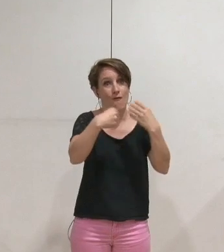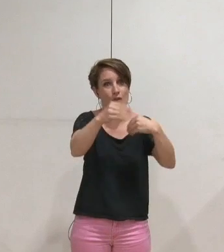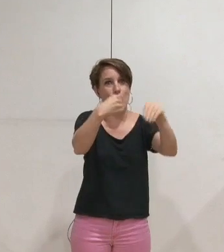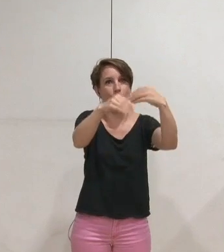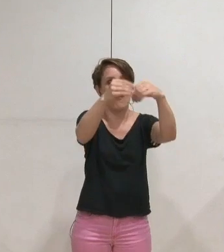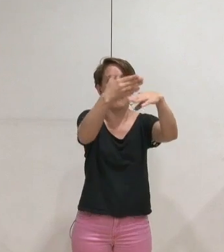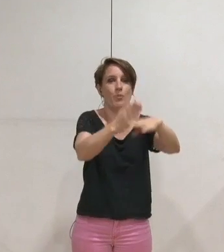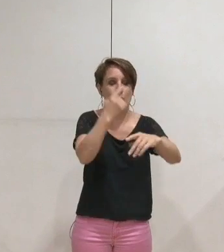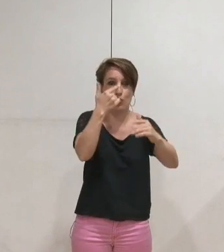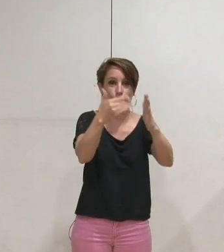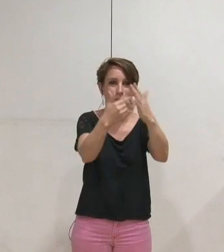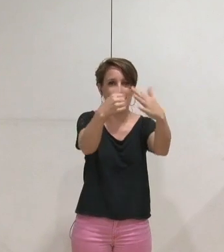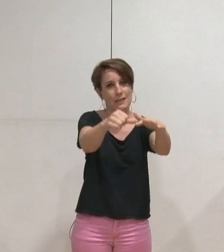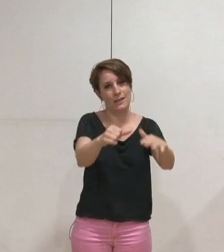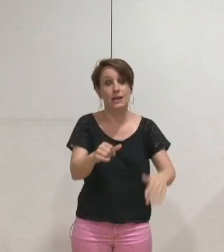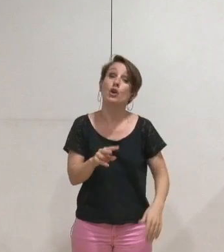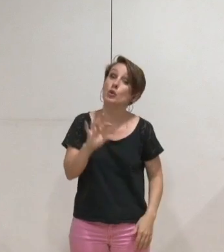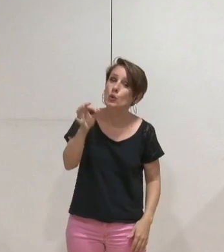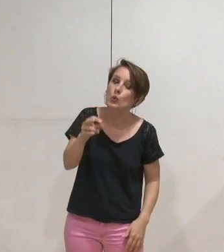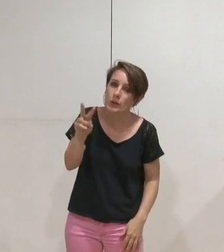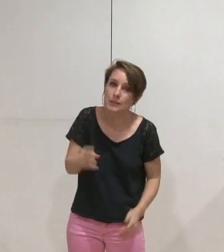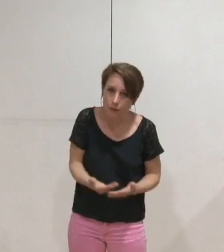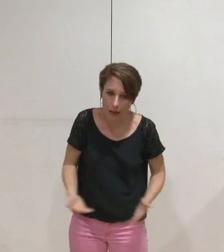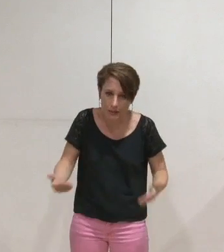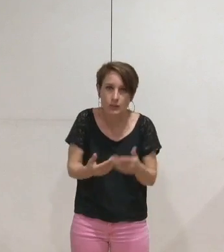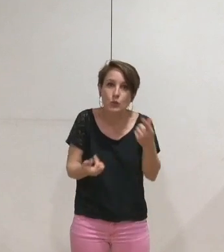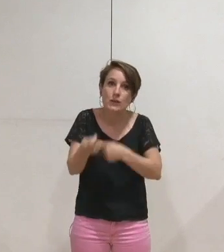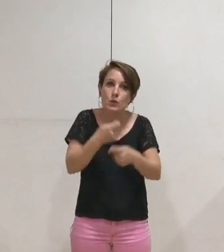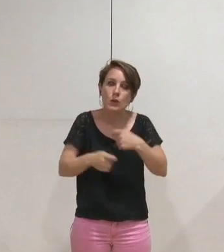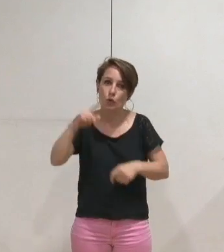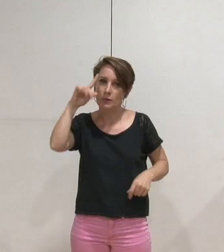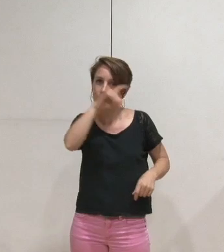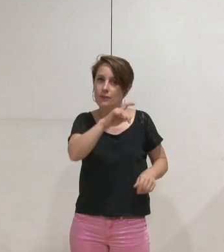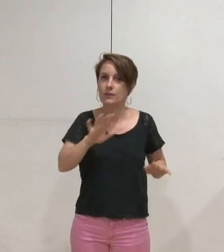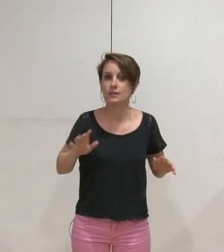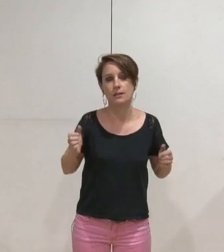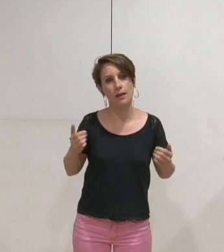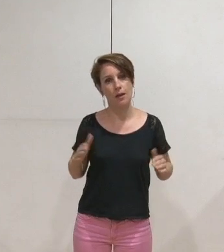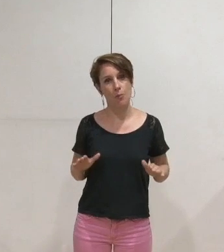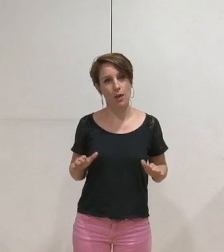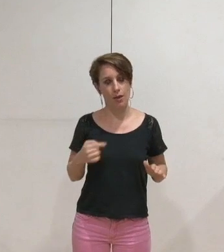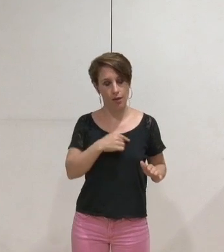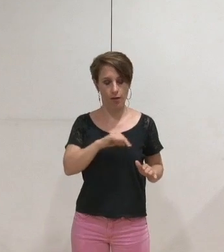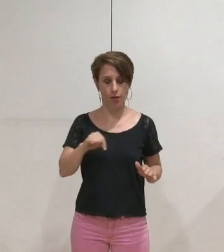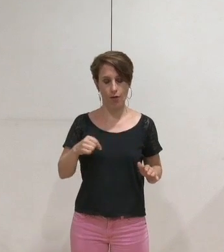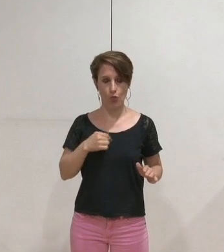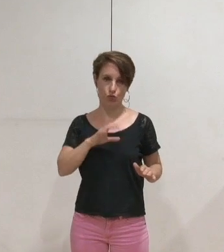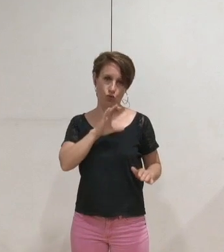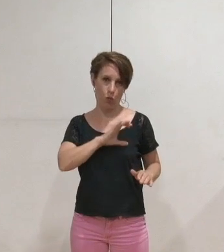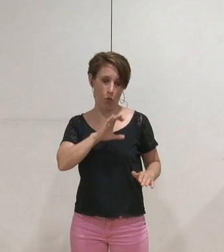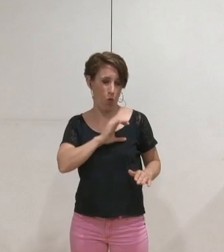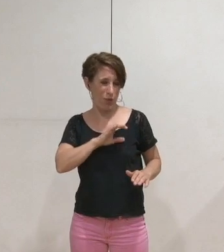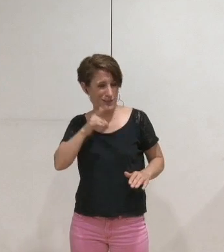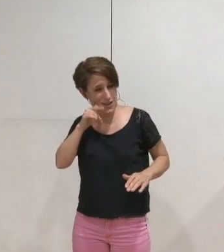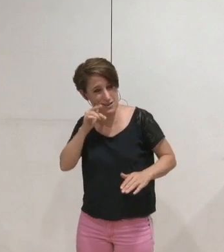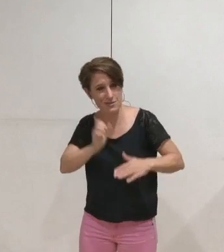donc oui nous sommes dans un contexte économique difficile mais nous essayons au maximum à la fois avec une recherche